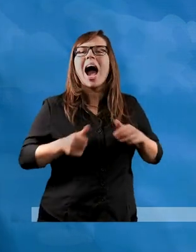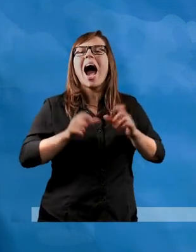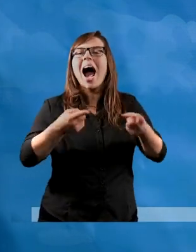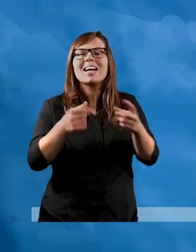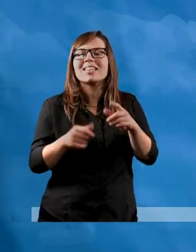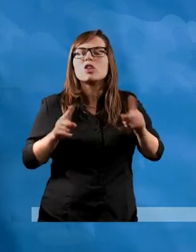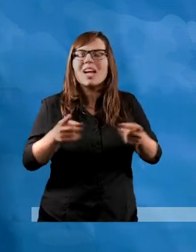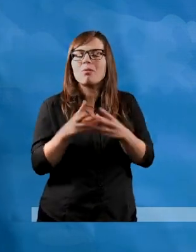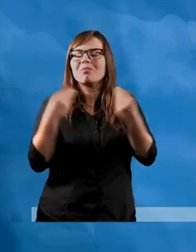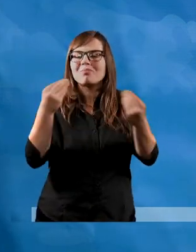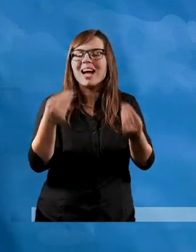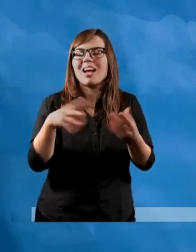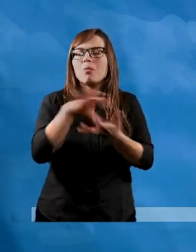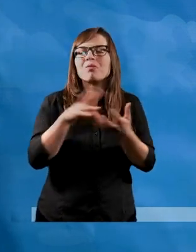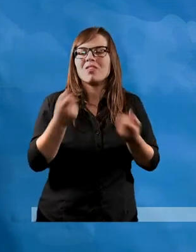arcydzieło. No, to jest